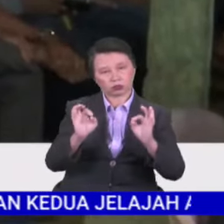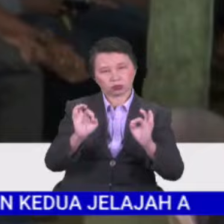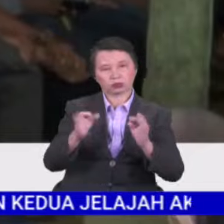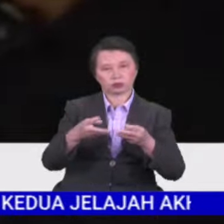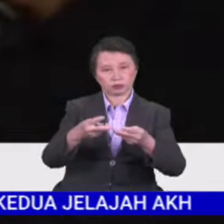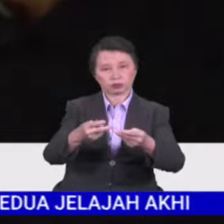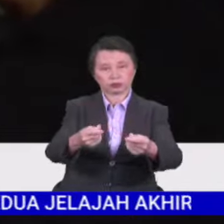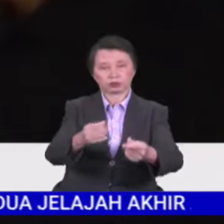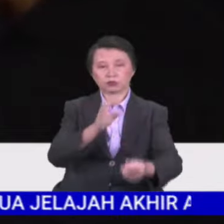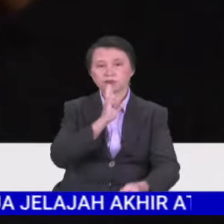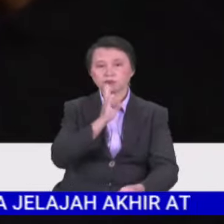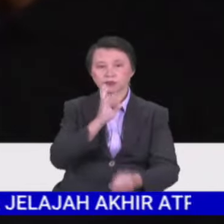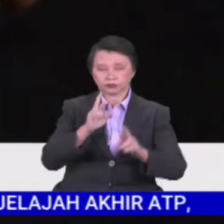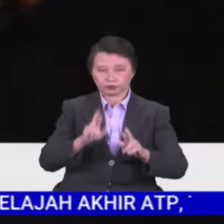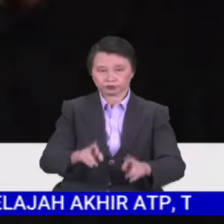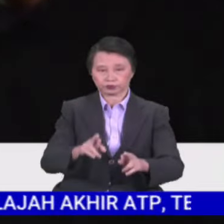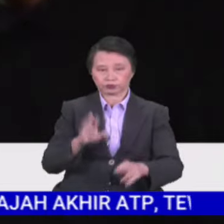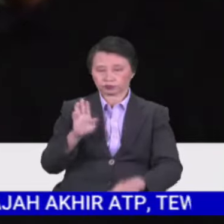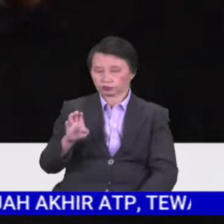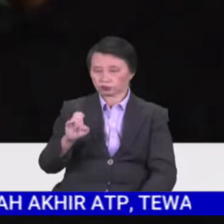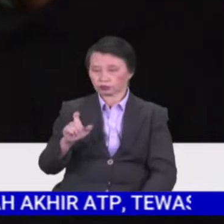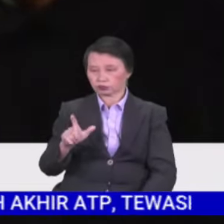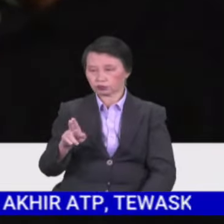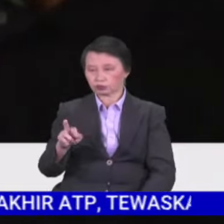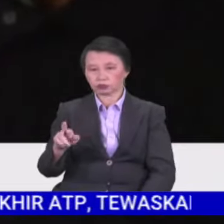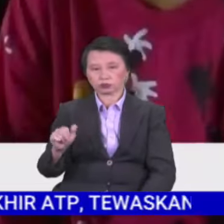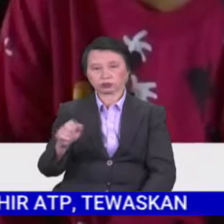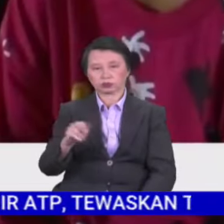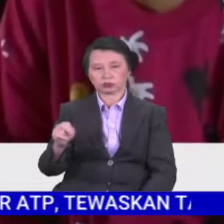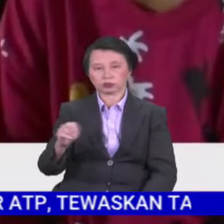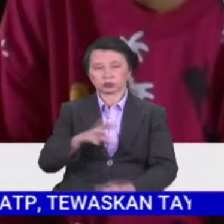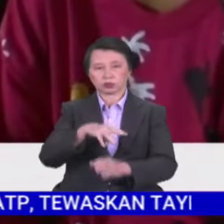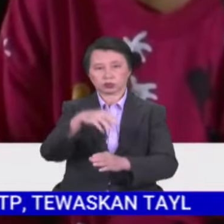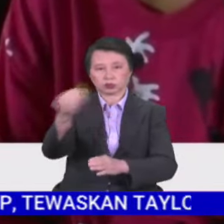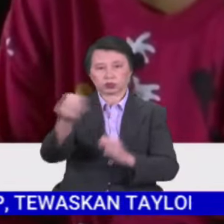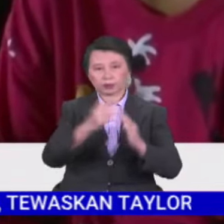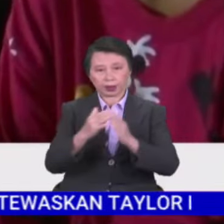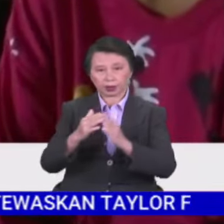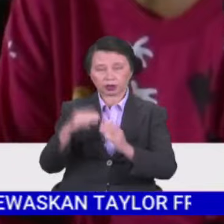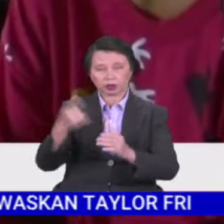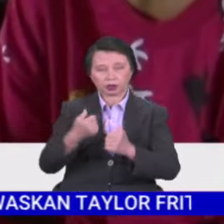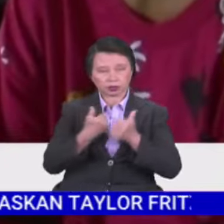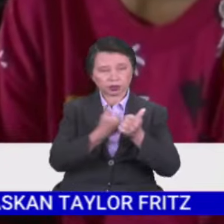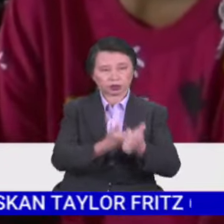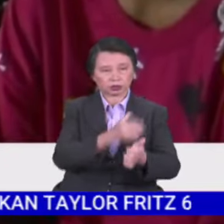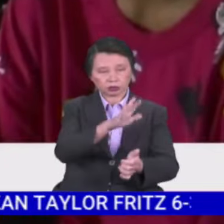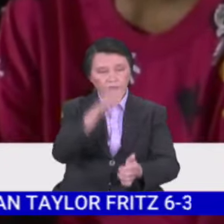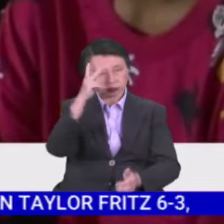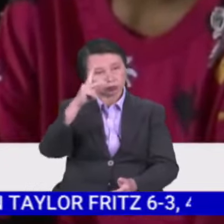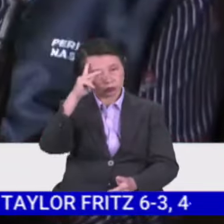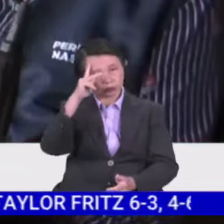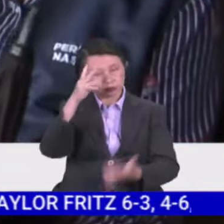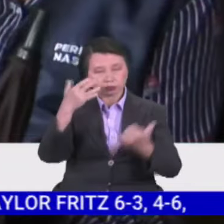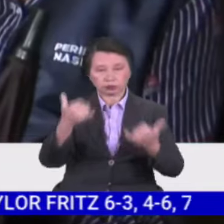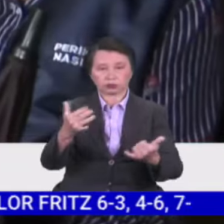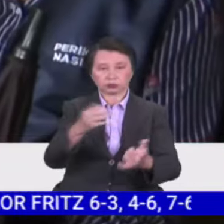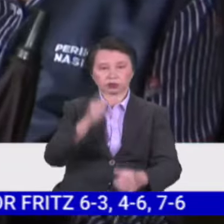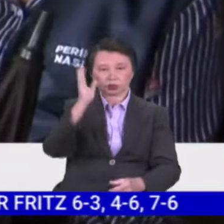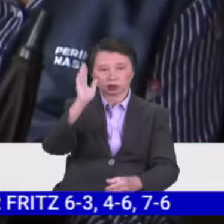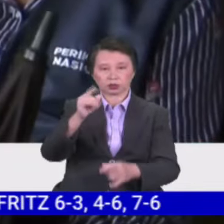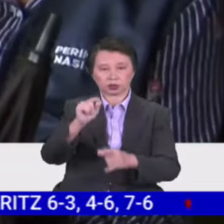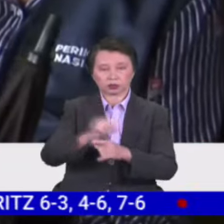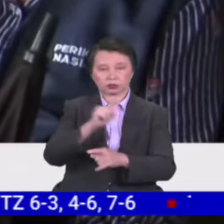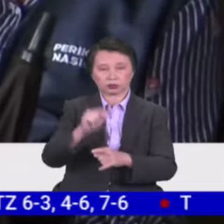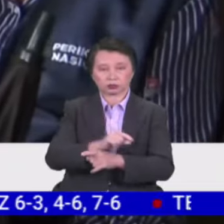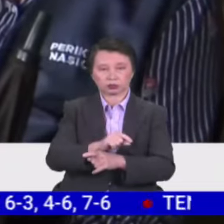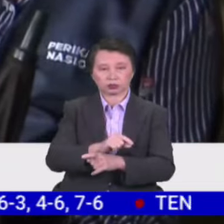lancar. Katanya rakyat di Beluran termasuk di luar bandar sentiasa mengikuti perkembangan politik semasa dan akan